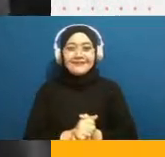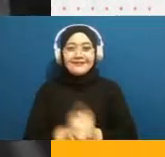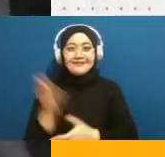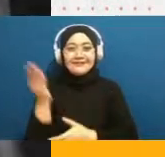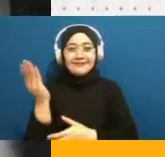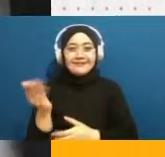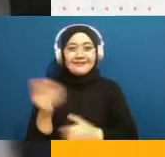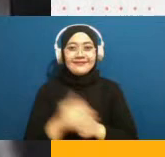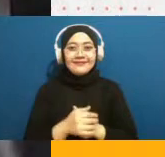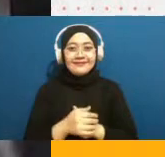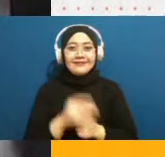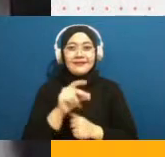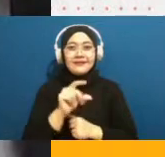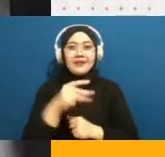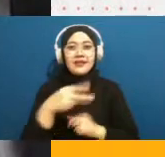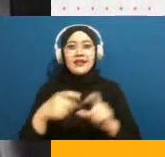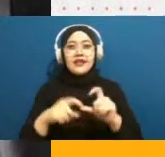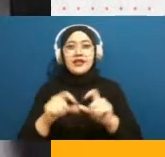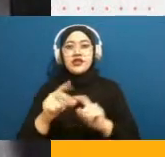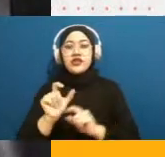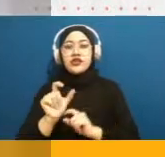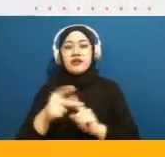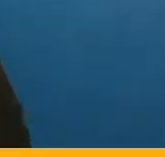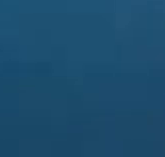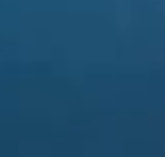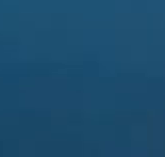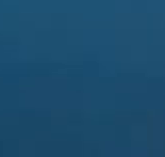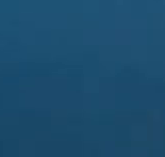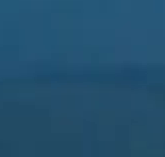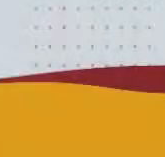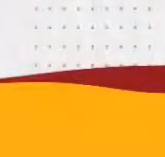Kepada Right Shuffle Band, dipersilakan.